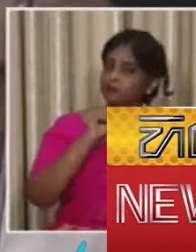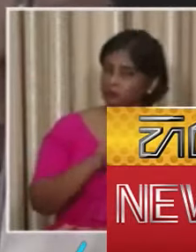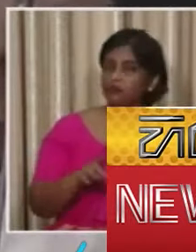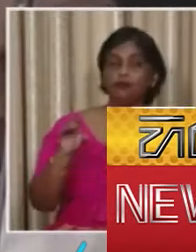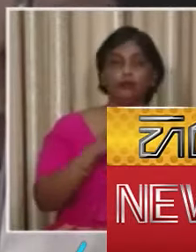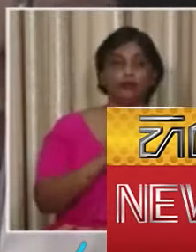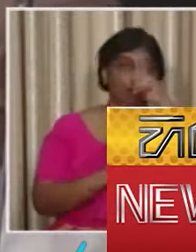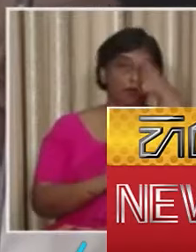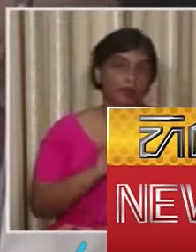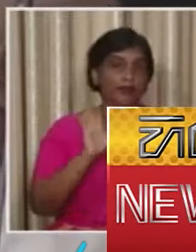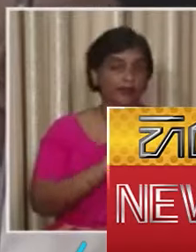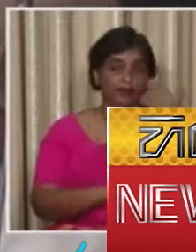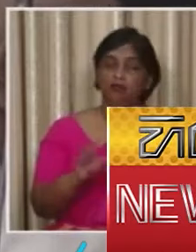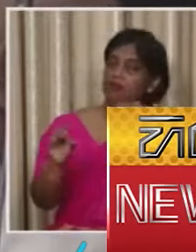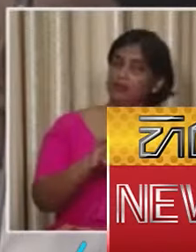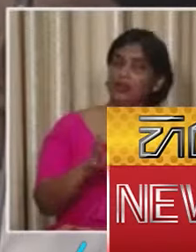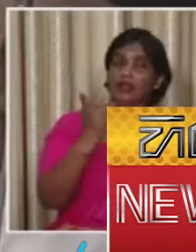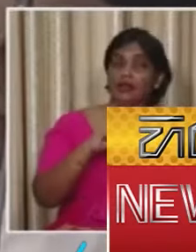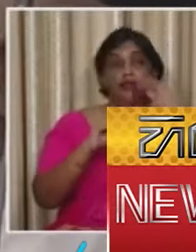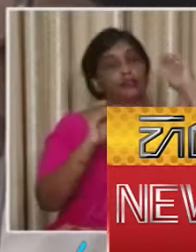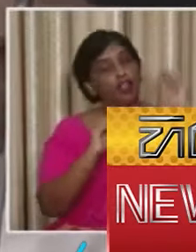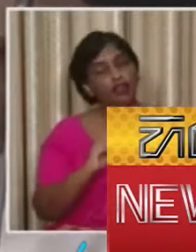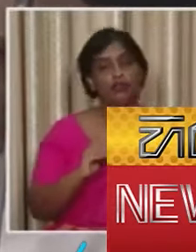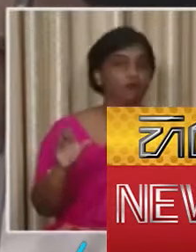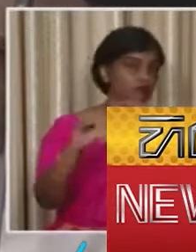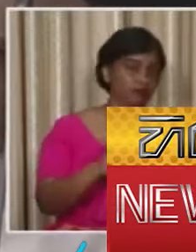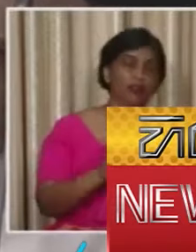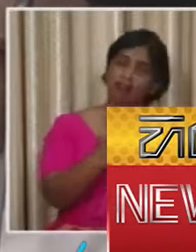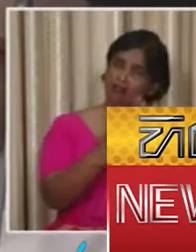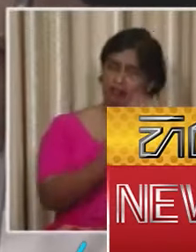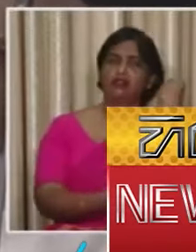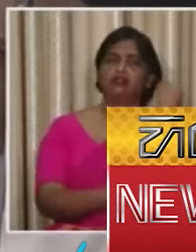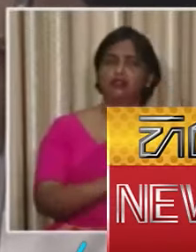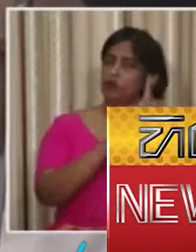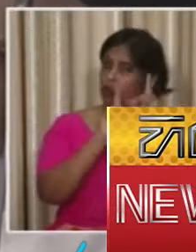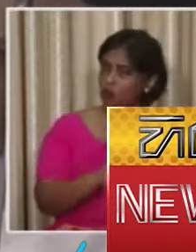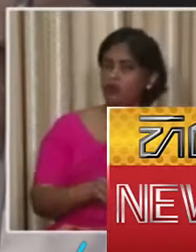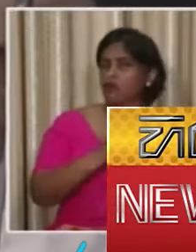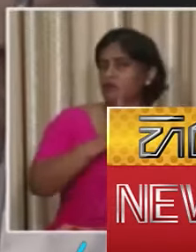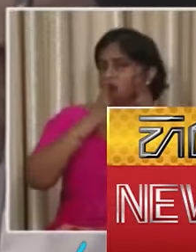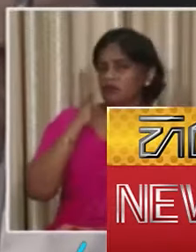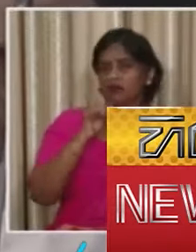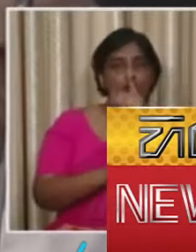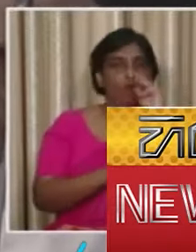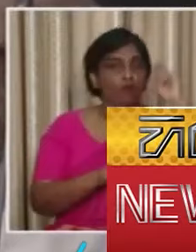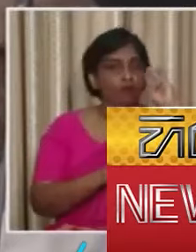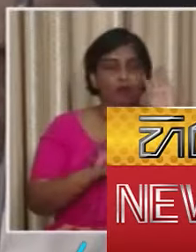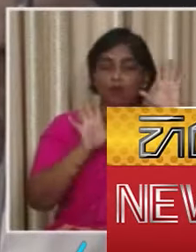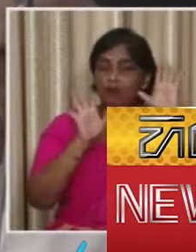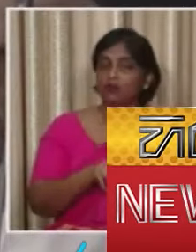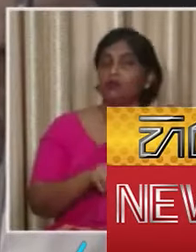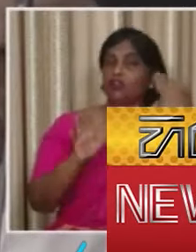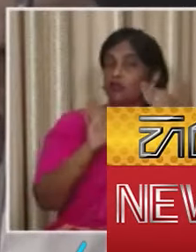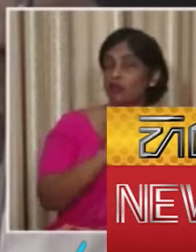ආවම පැඩි වැඩි කරනවා, අපි ආවම බදු අඩු කරනවා, අපි ආවම සහන දෙනවා. ඒ වගේ දහසකුත් එකක් පොරොන්දුයි. හැබැයි ඒ